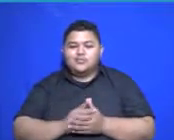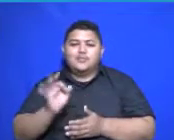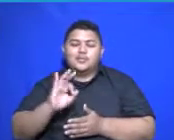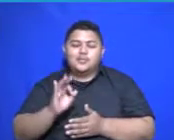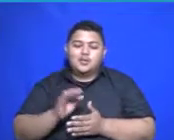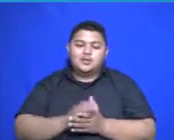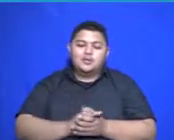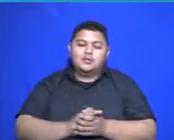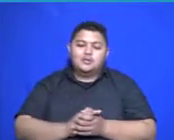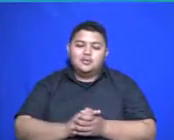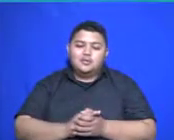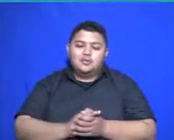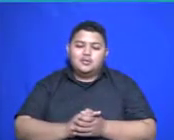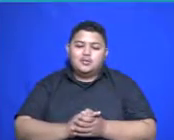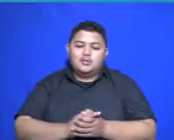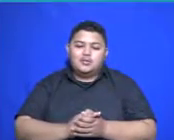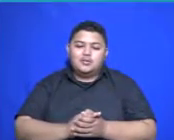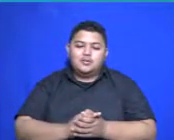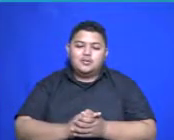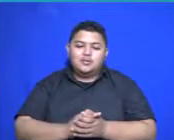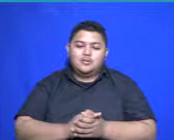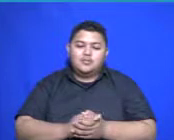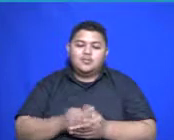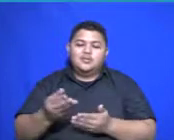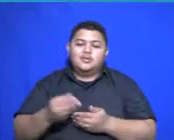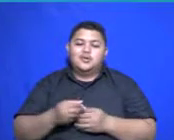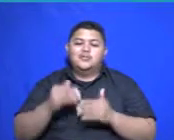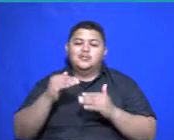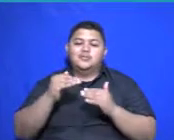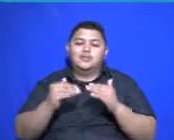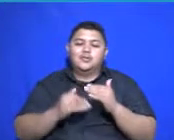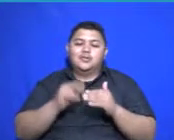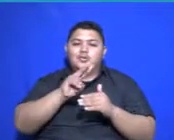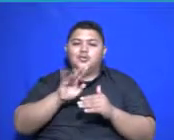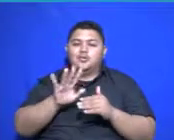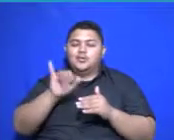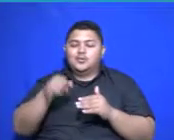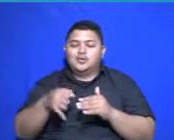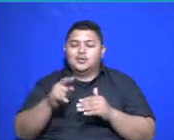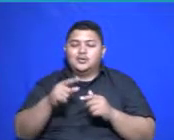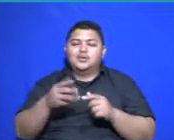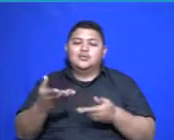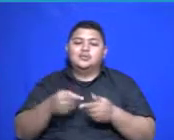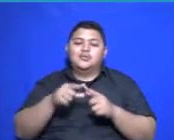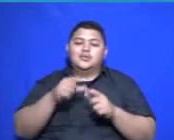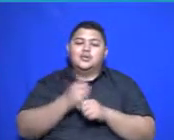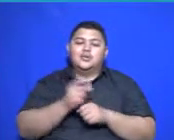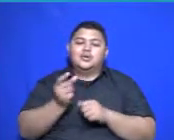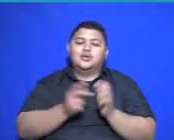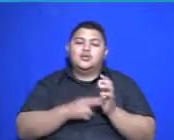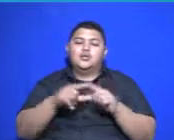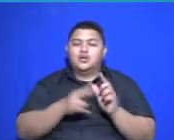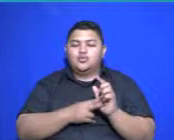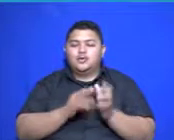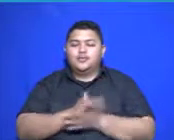lagi yang namanya nasabah yang pinjam duit di bawah 25 juta itu